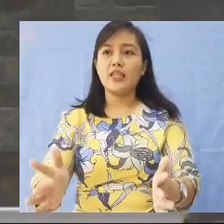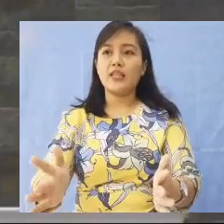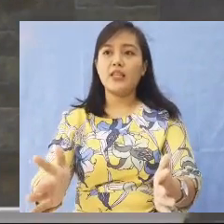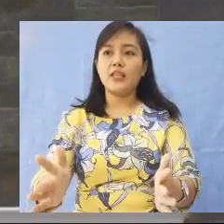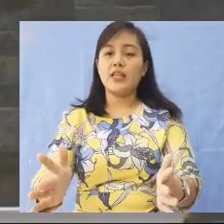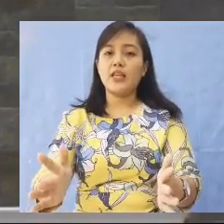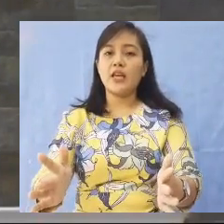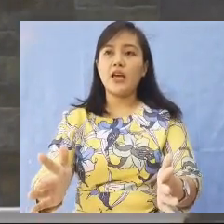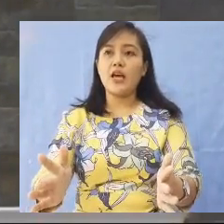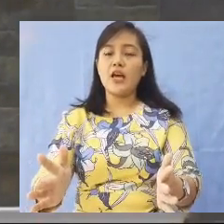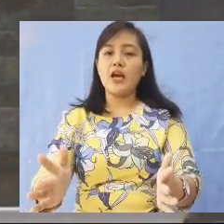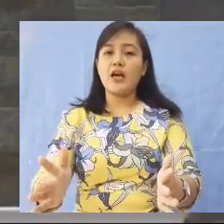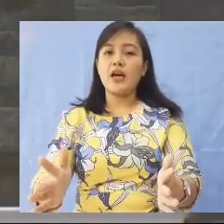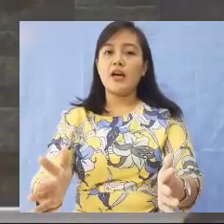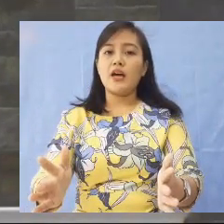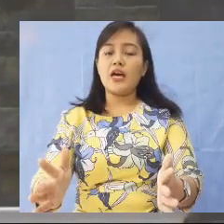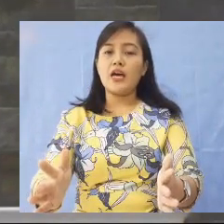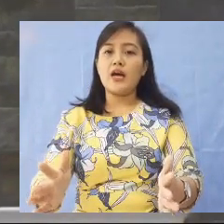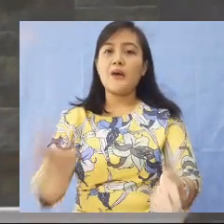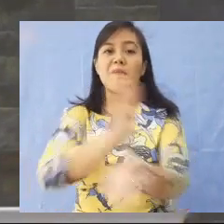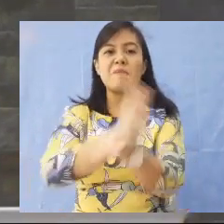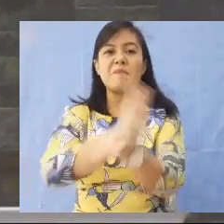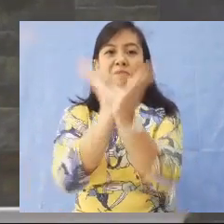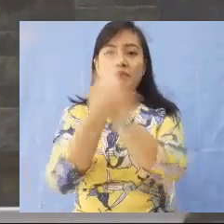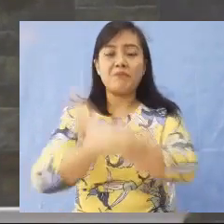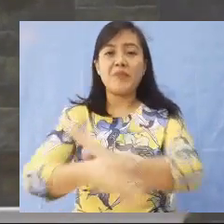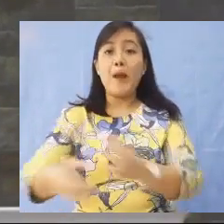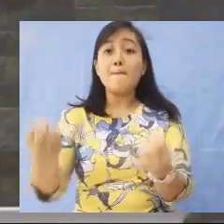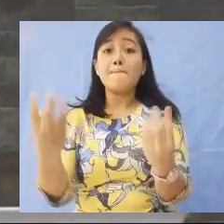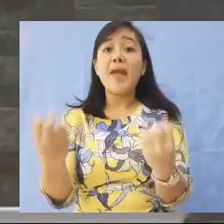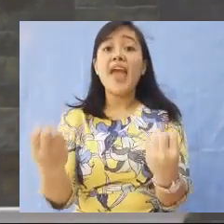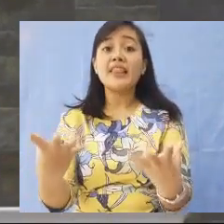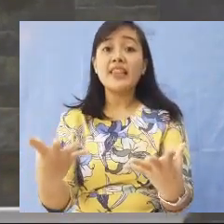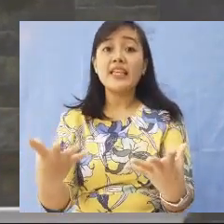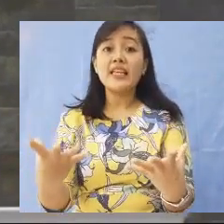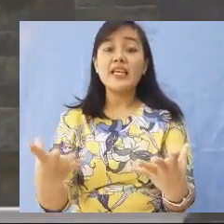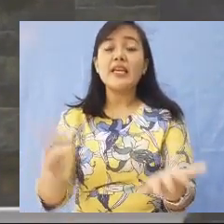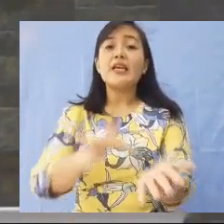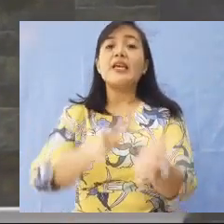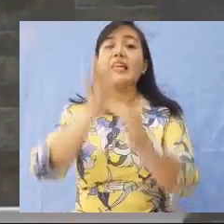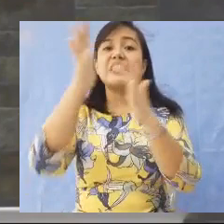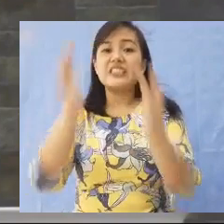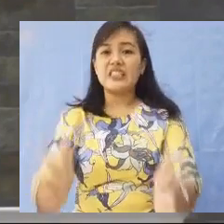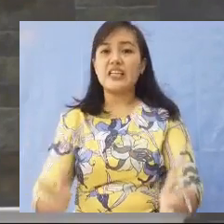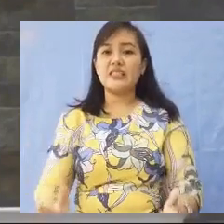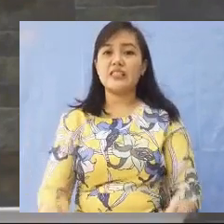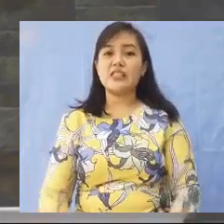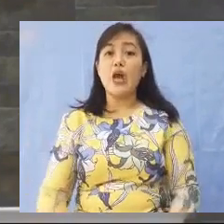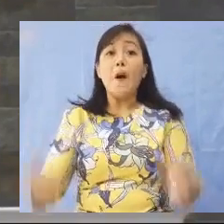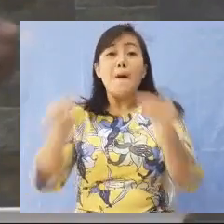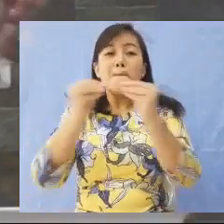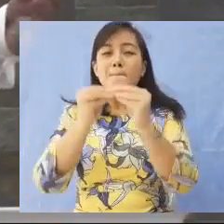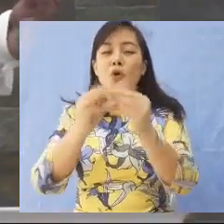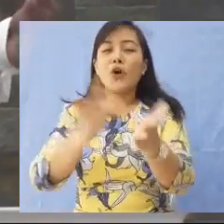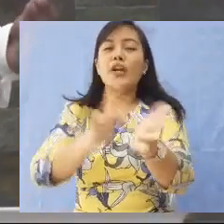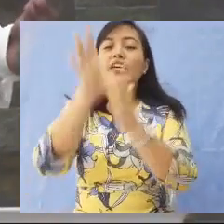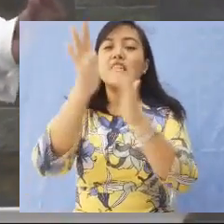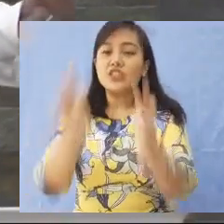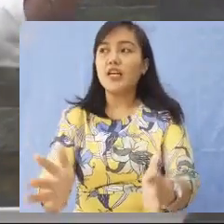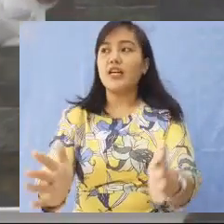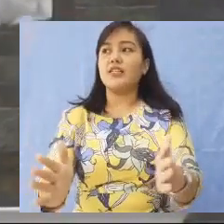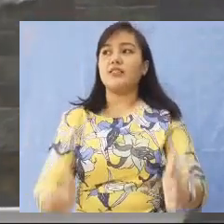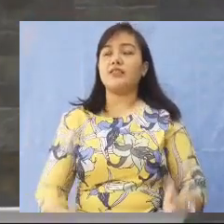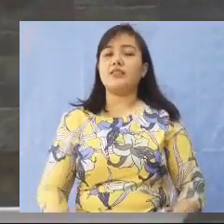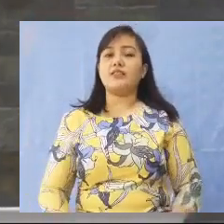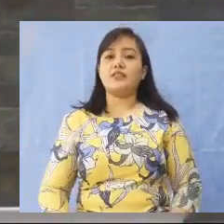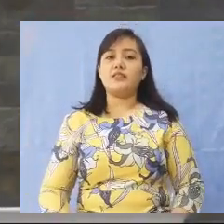Yung isang Kristiyano na napatay, isang tao na napatay na Kristiyano, ang katumbas nun, merong lilitaw na